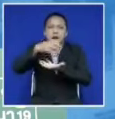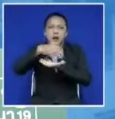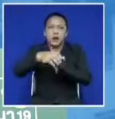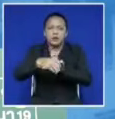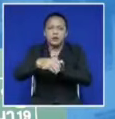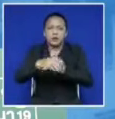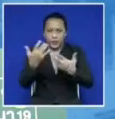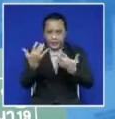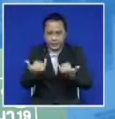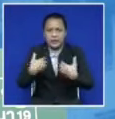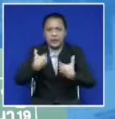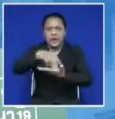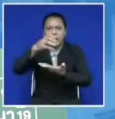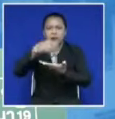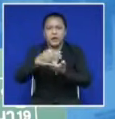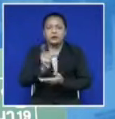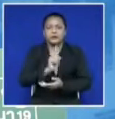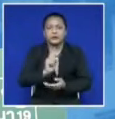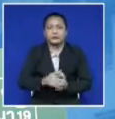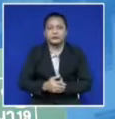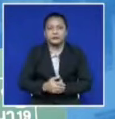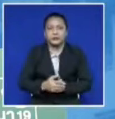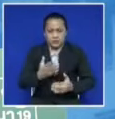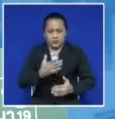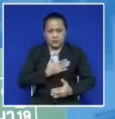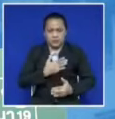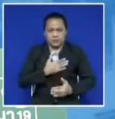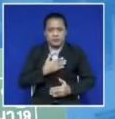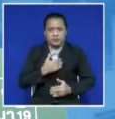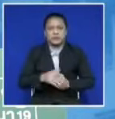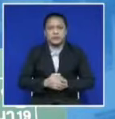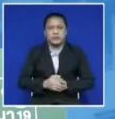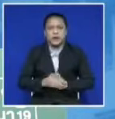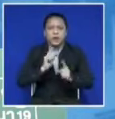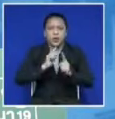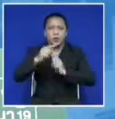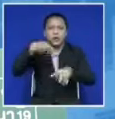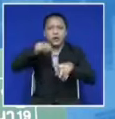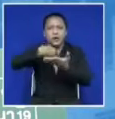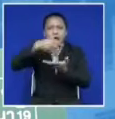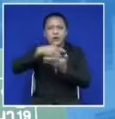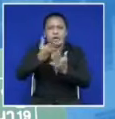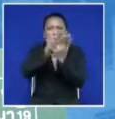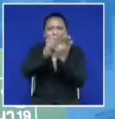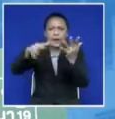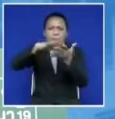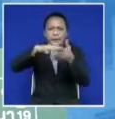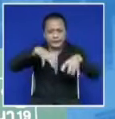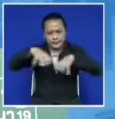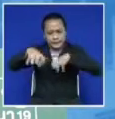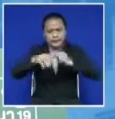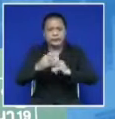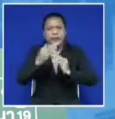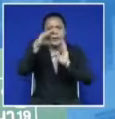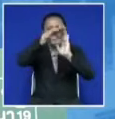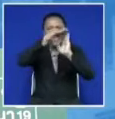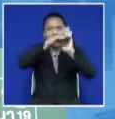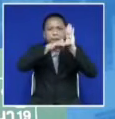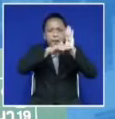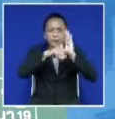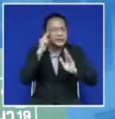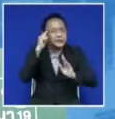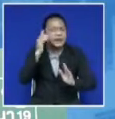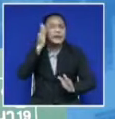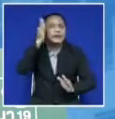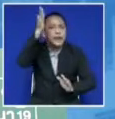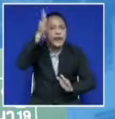านการณ์ในวันนี้ให้ฟังว่าเป็นยังไงบ้างนะครับส่วนผมเองก็จะพูดถึงแผนงานที่จะดำเนินการในขั้นการคาดการณ์และแ